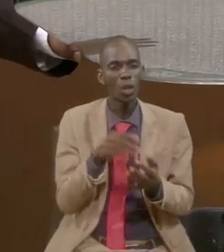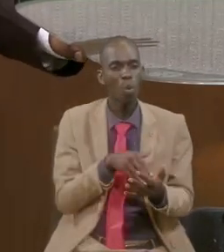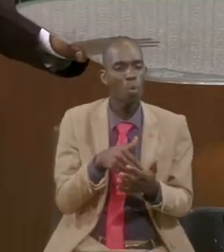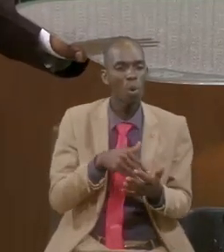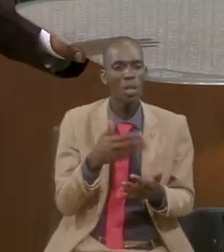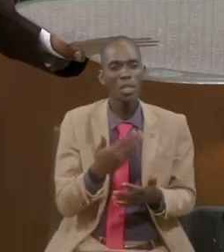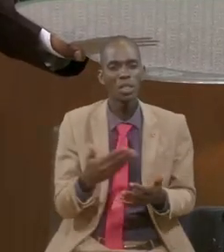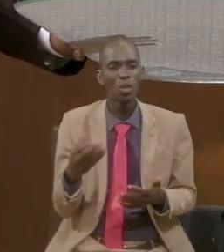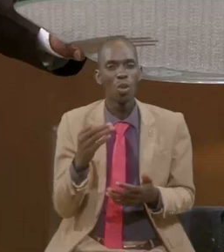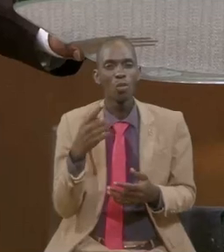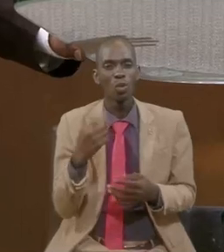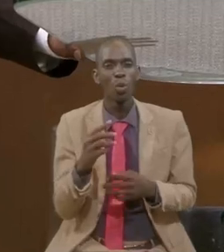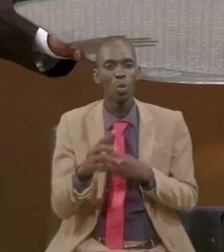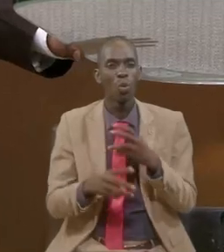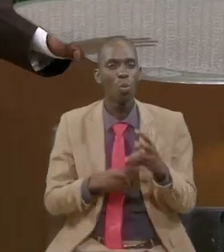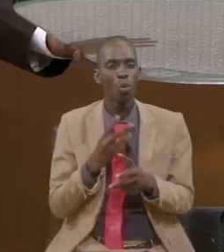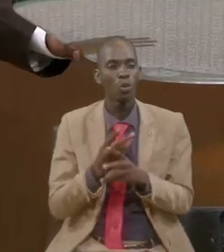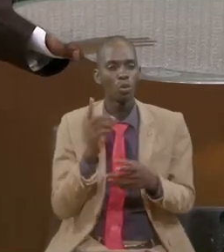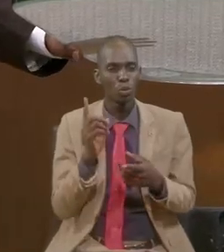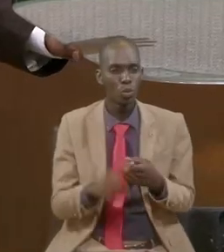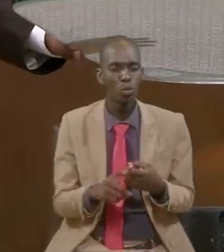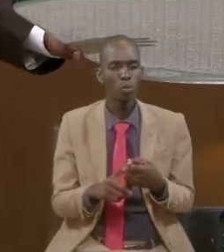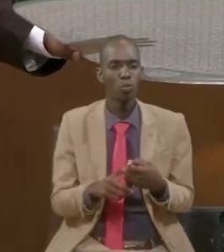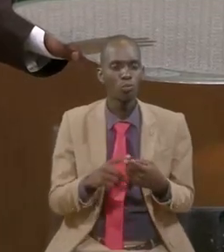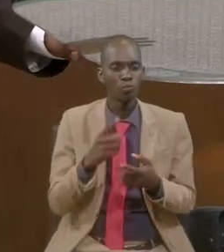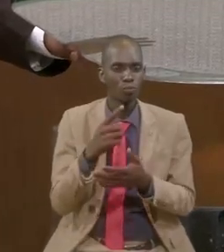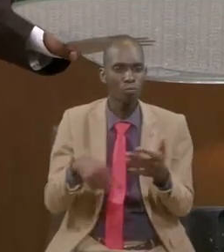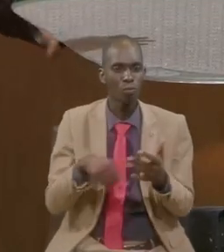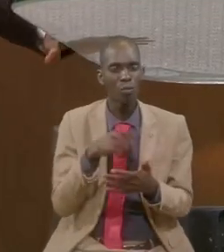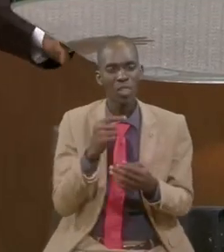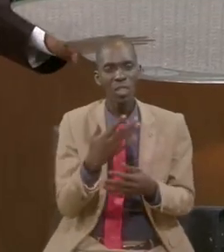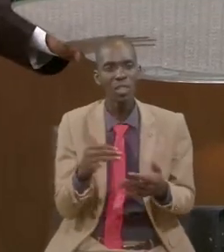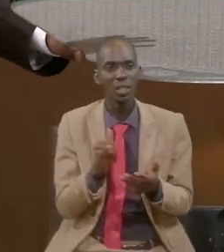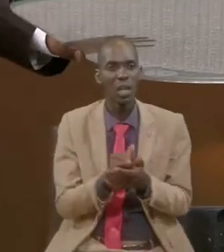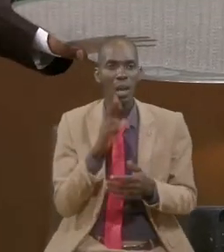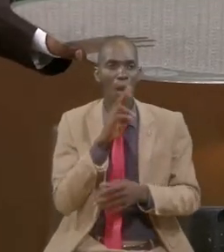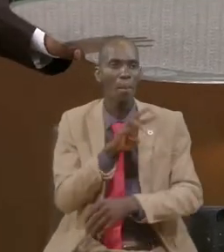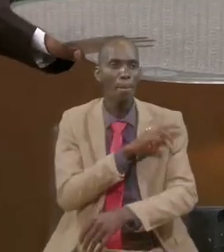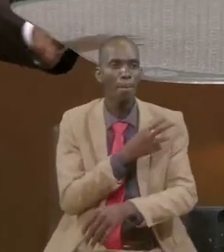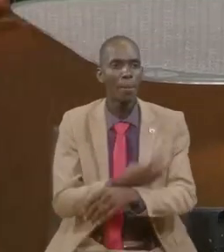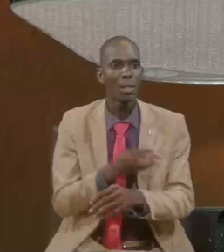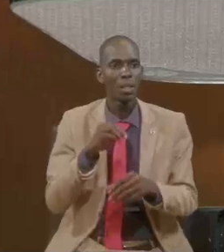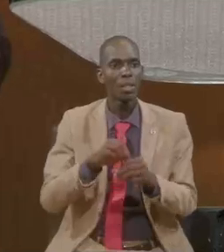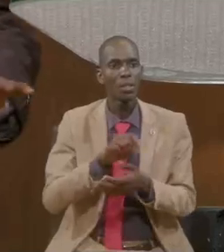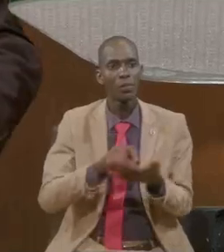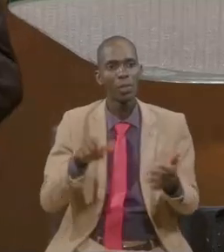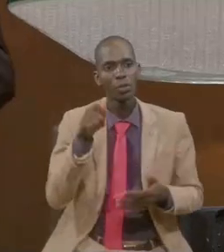monde pour confondre les fortes. Verset 28.